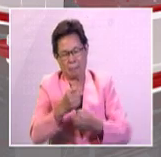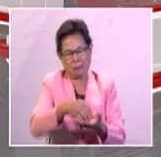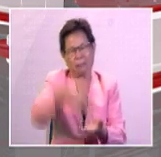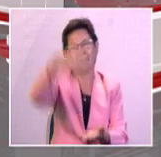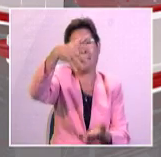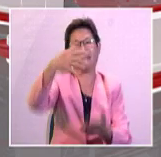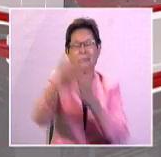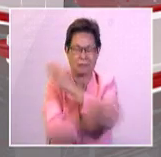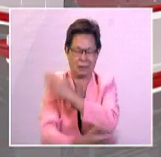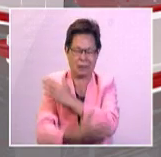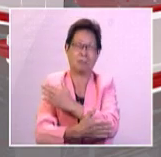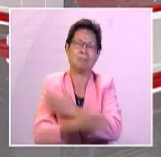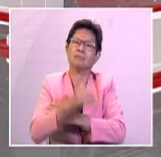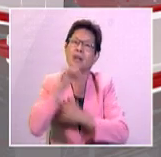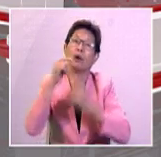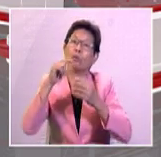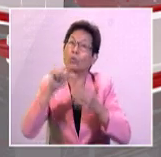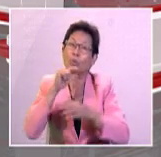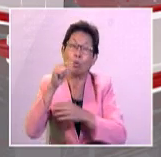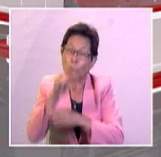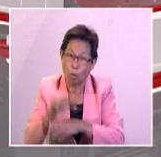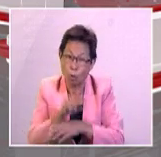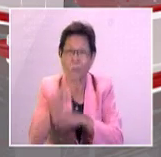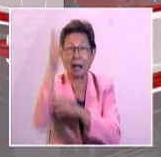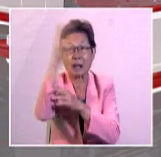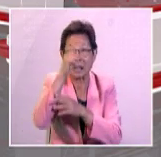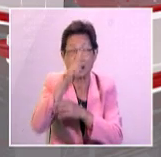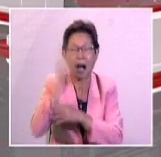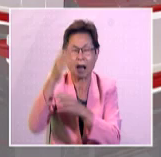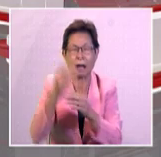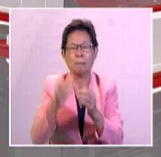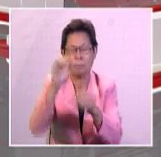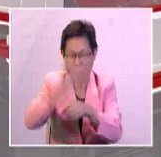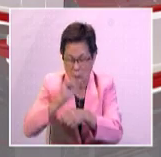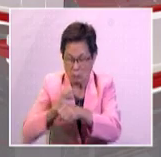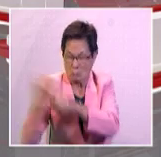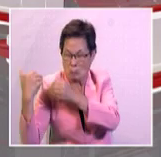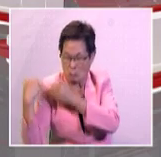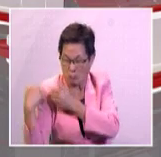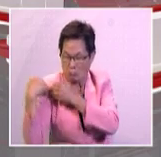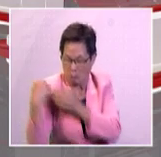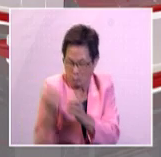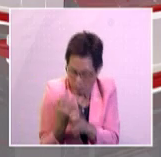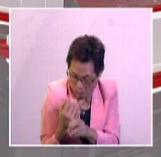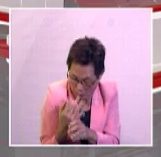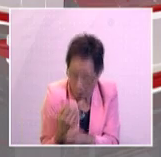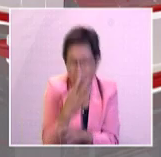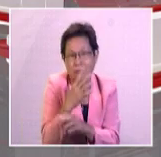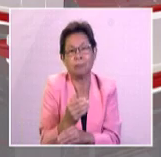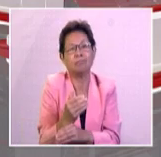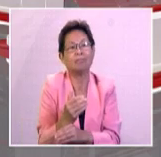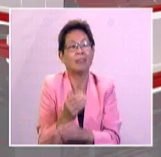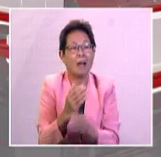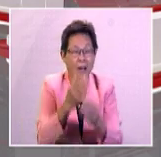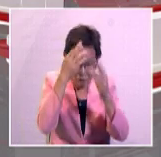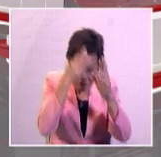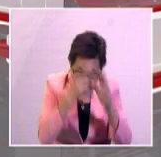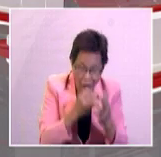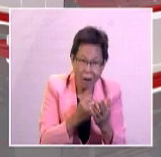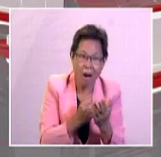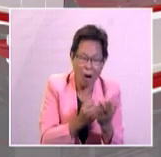negara. Justru jentera pentadbiran kerajaan akan bekerja dengan lebih bertanggungjawab, tekun, dedikasi dan amanah untuk